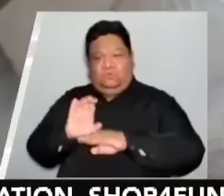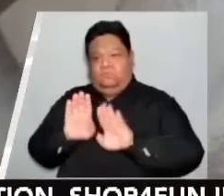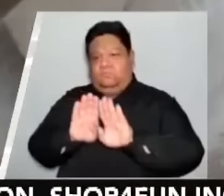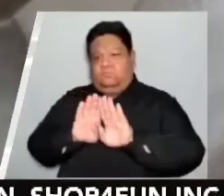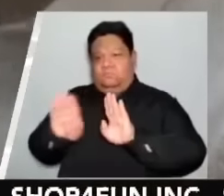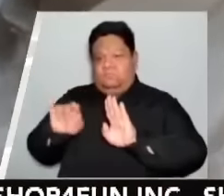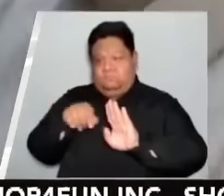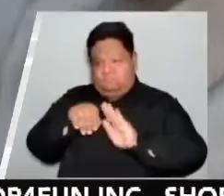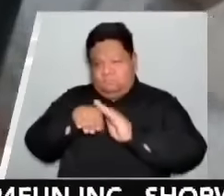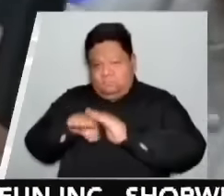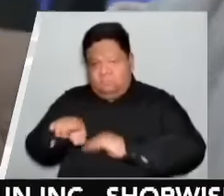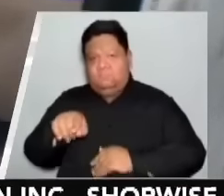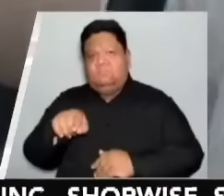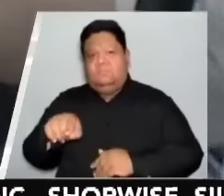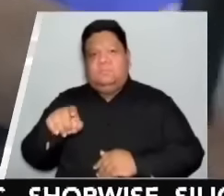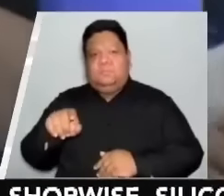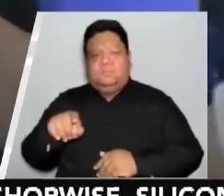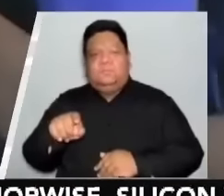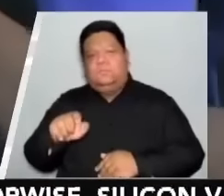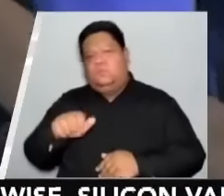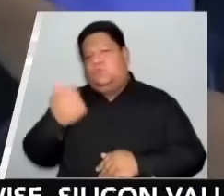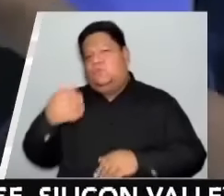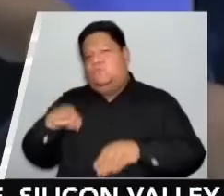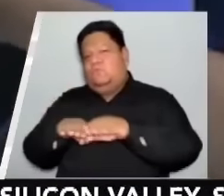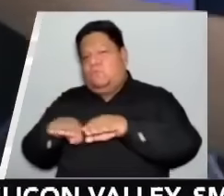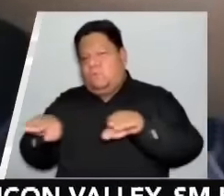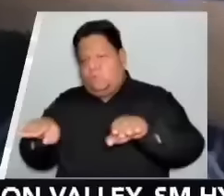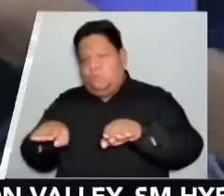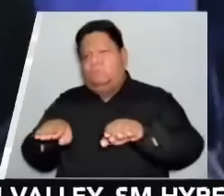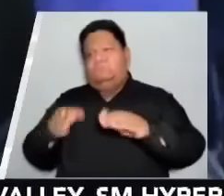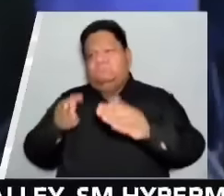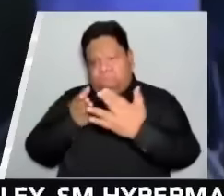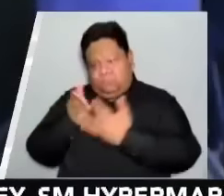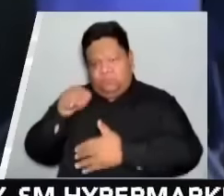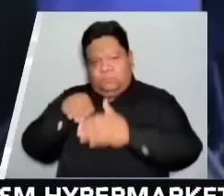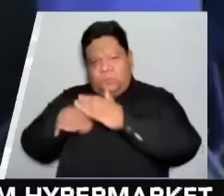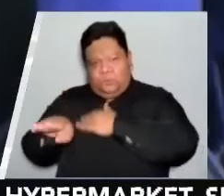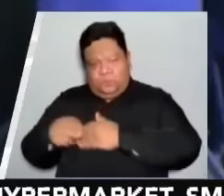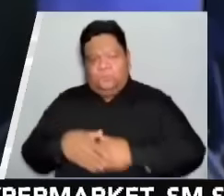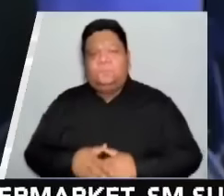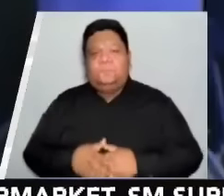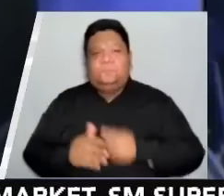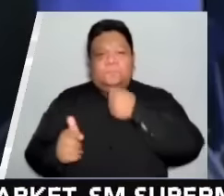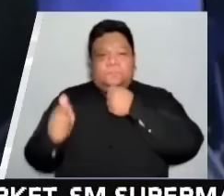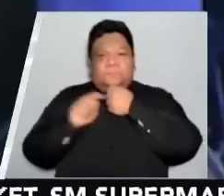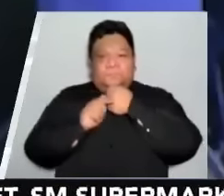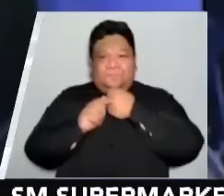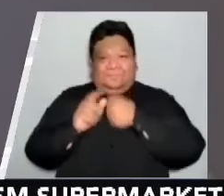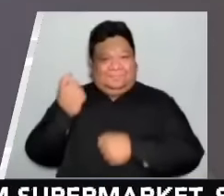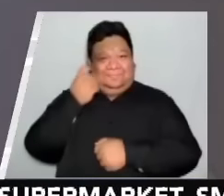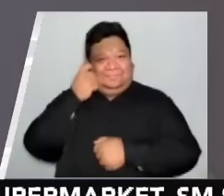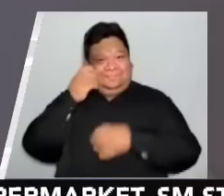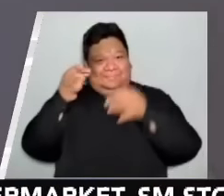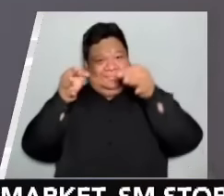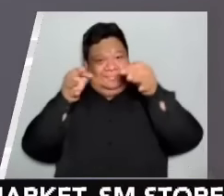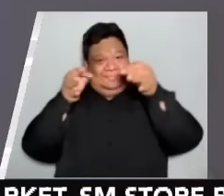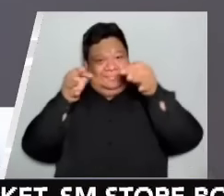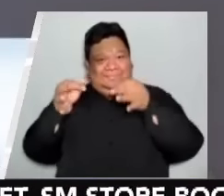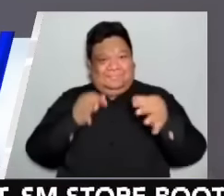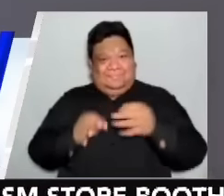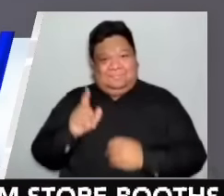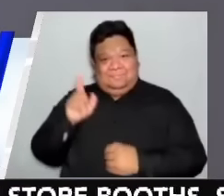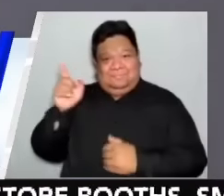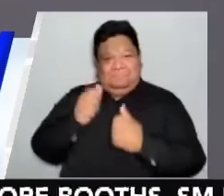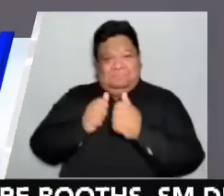Door at dito ka ngayong papasok ang lagusang tinutukoy ni di secretary Ben Abalos tumbok daw ang